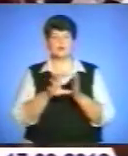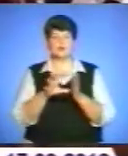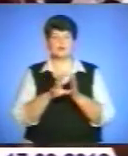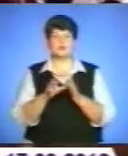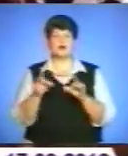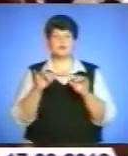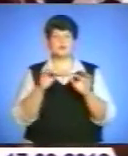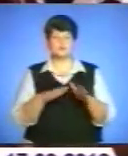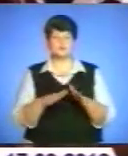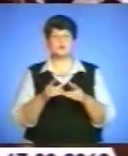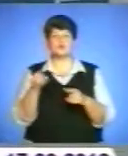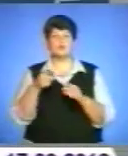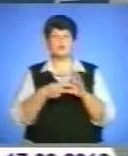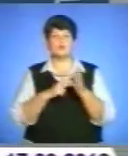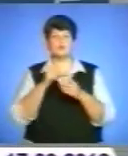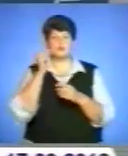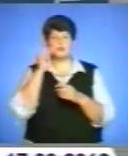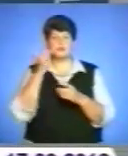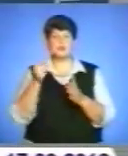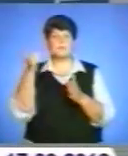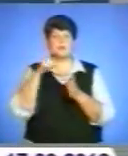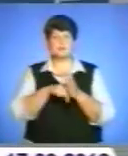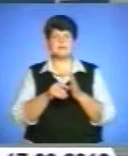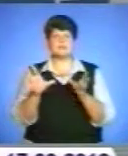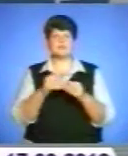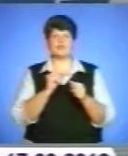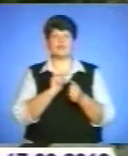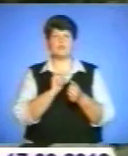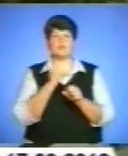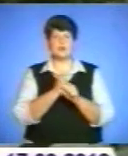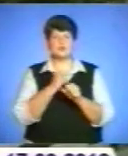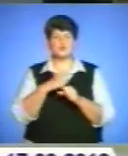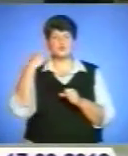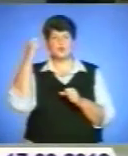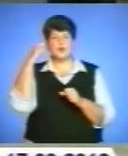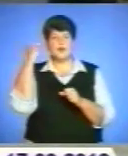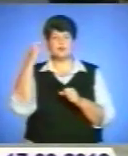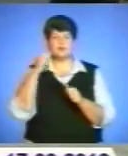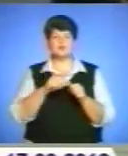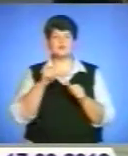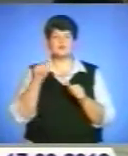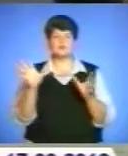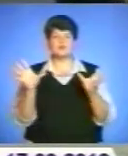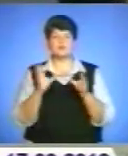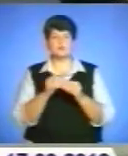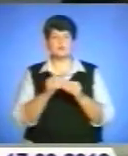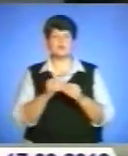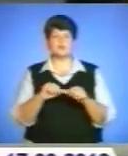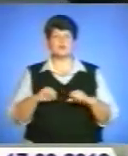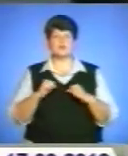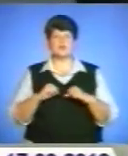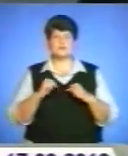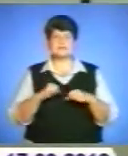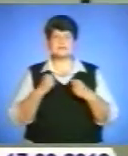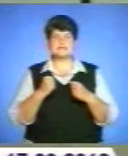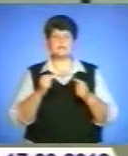сировиною, інвестиціями. Тому в планах України поглибити співпрацю з Туреччиною, зазначив Віктор Янукович. Зокрема, це об'єднання зусиль у проєктах розвитку і